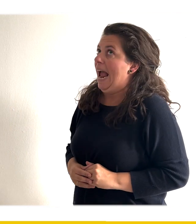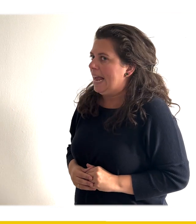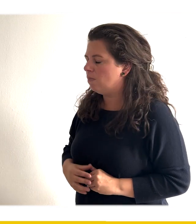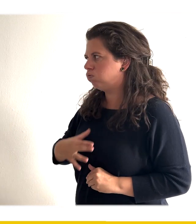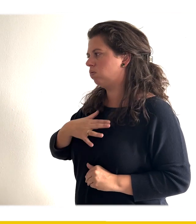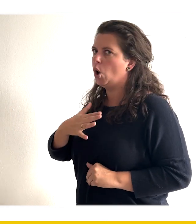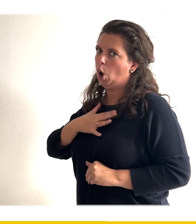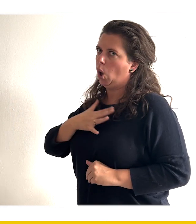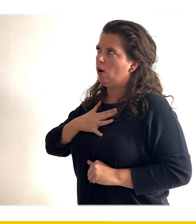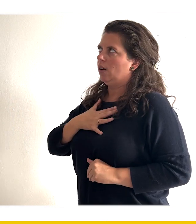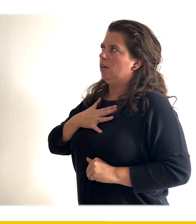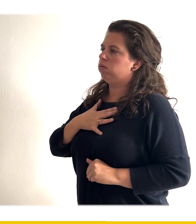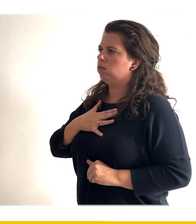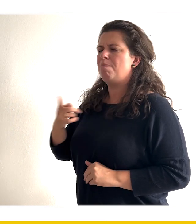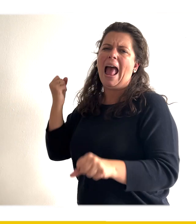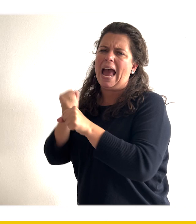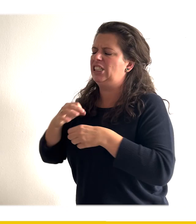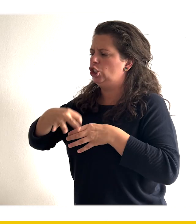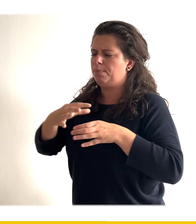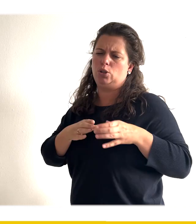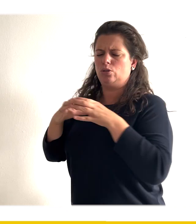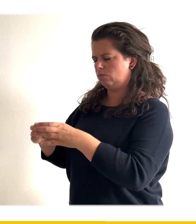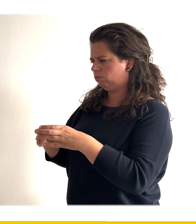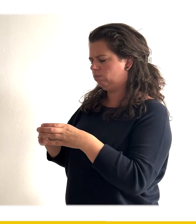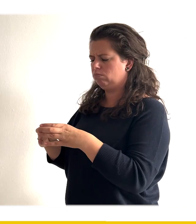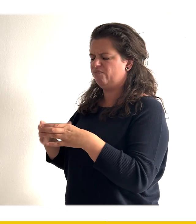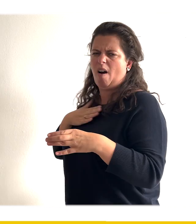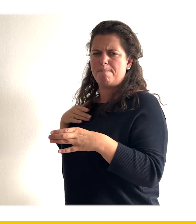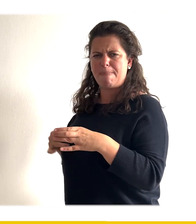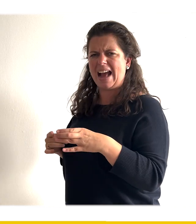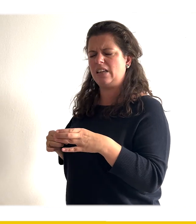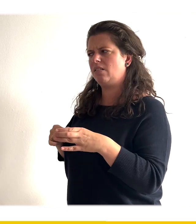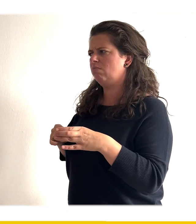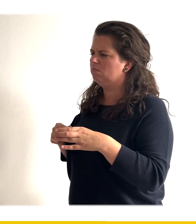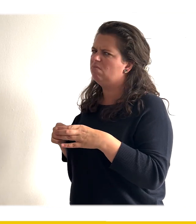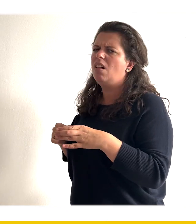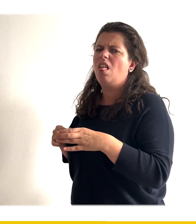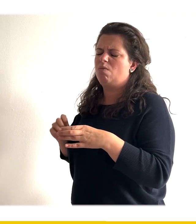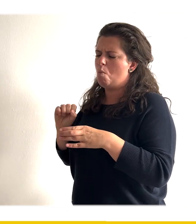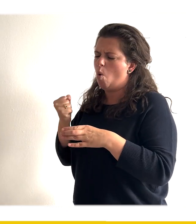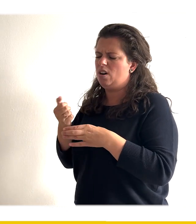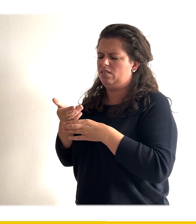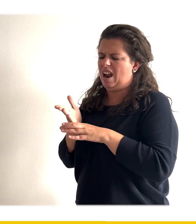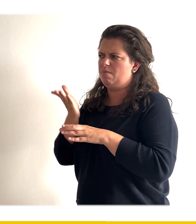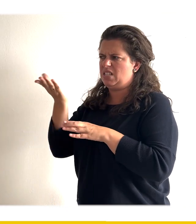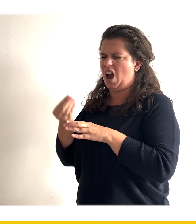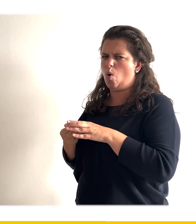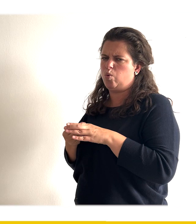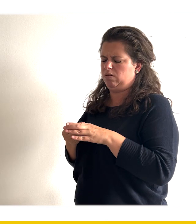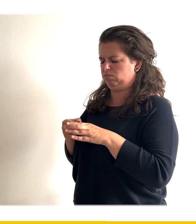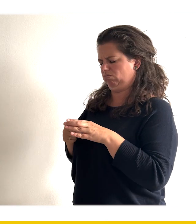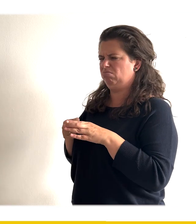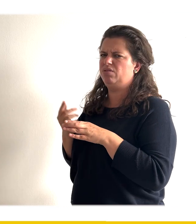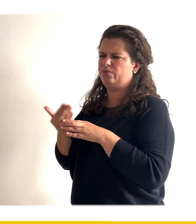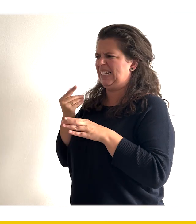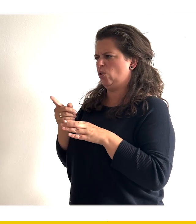Olly. Maar je krijgt echt geen chipjes van mij. Het zijn mijn chipjes. En ik vind het eigenlijk een beetje moeilijk om het met jou te delen. Want dat heb je helemaal niet verdiend,